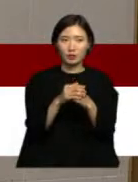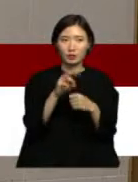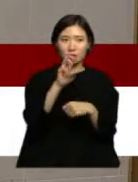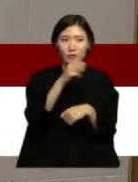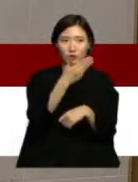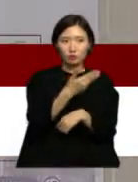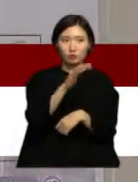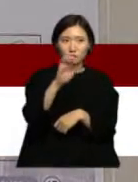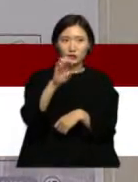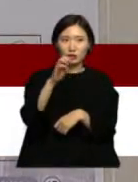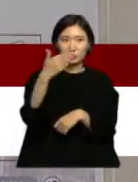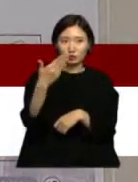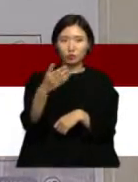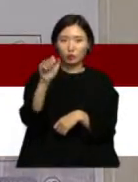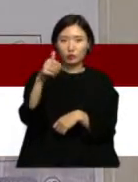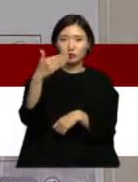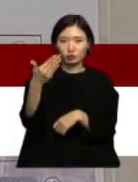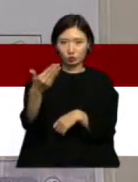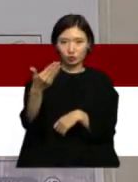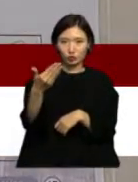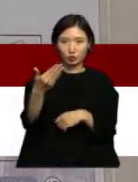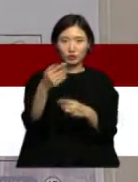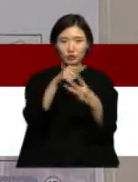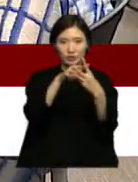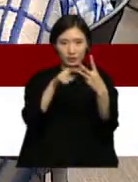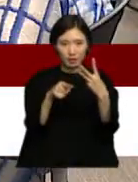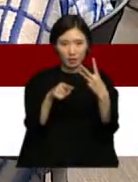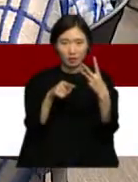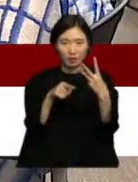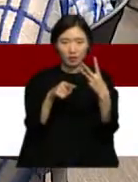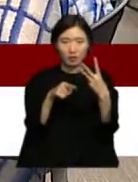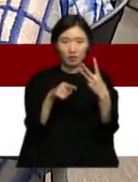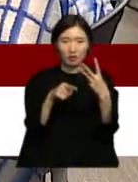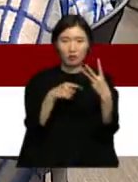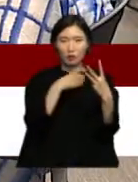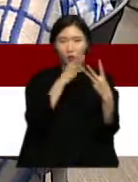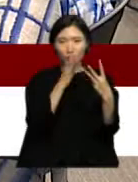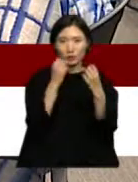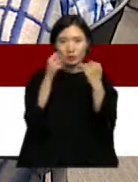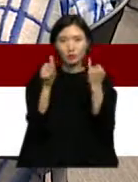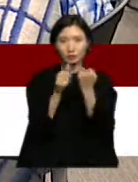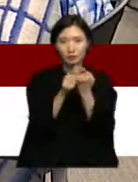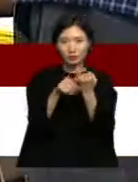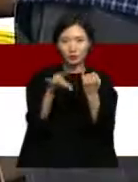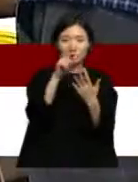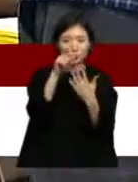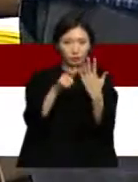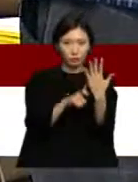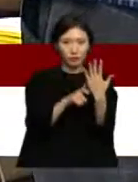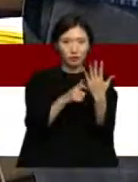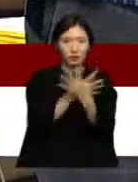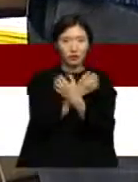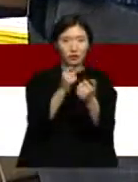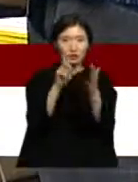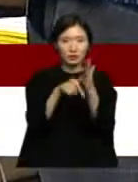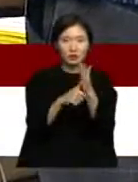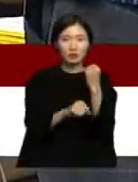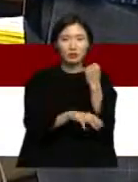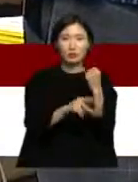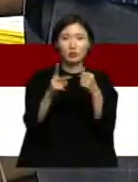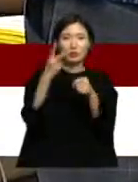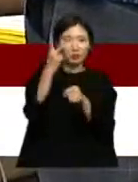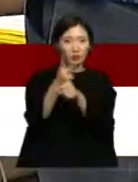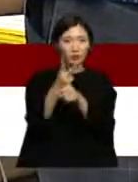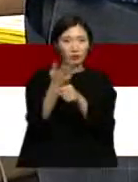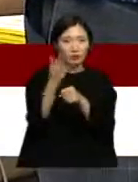39, 49, 59제곱미터, 세 종류로 고령자와 신혼부부 등이 우선순위입니다. 계약기간은 기본